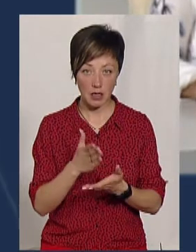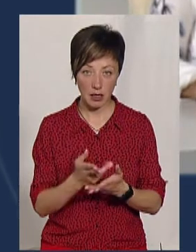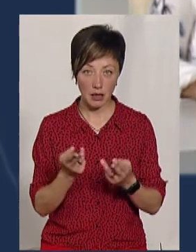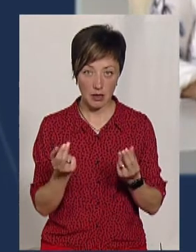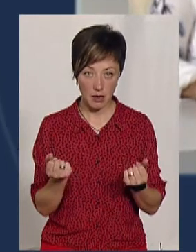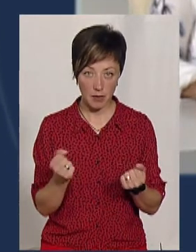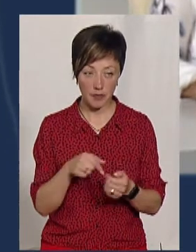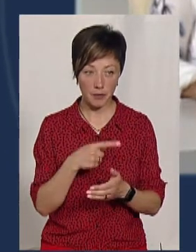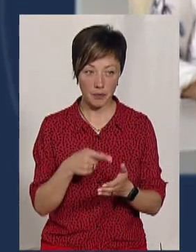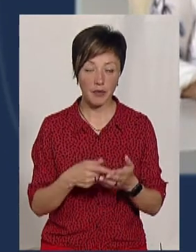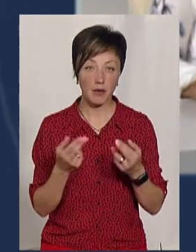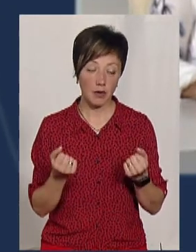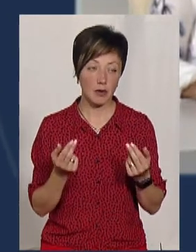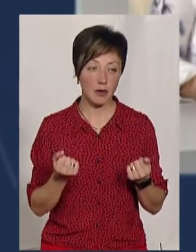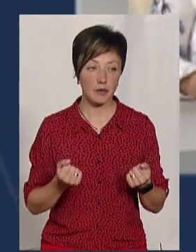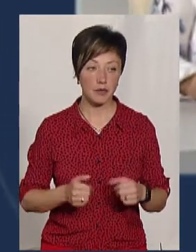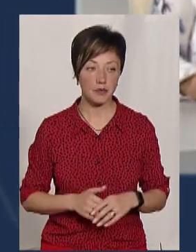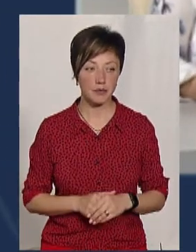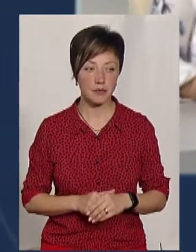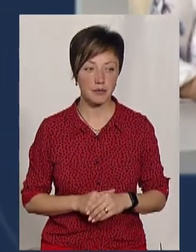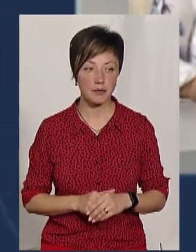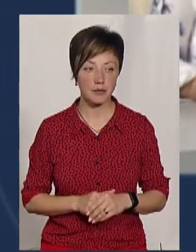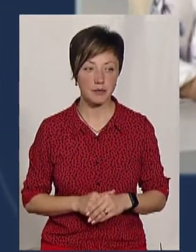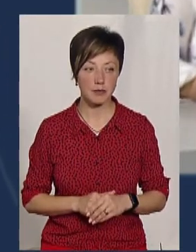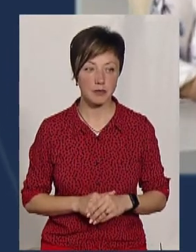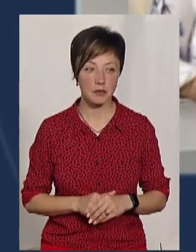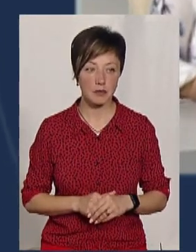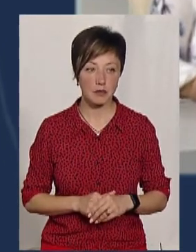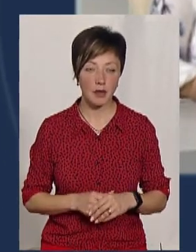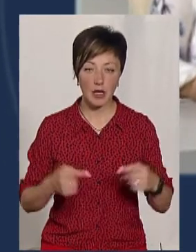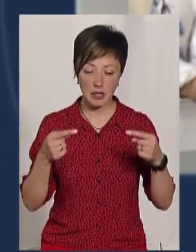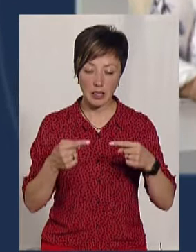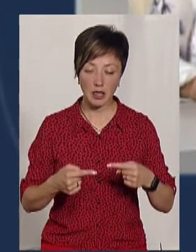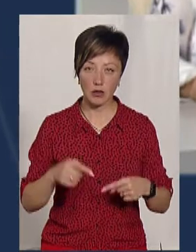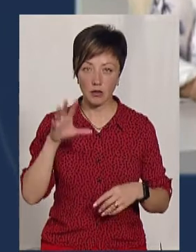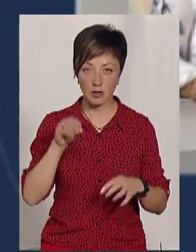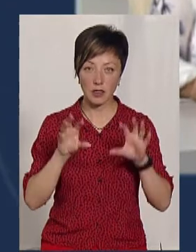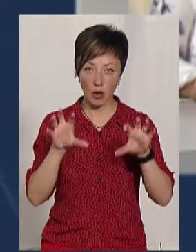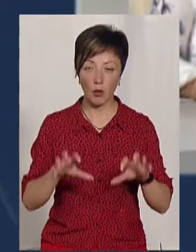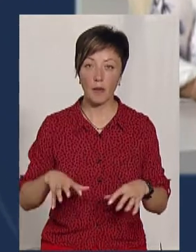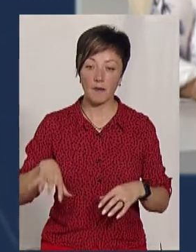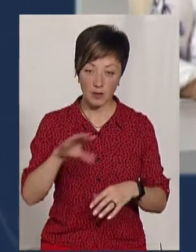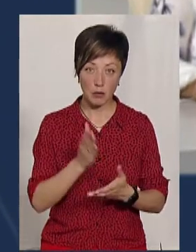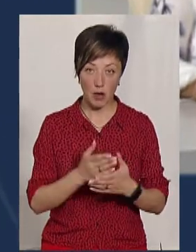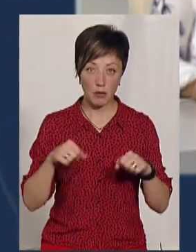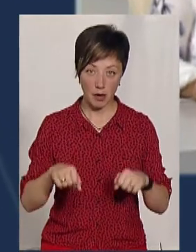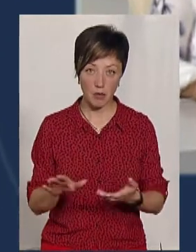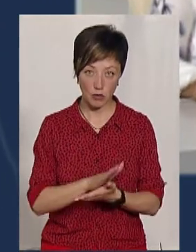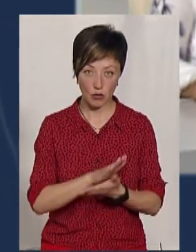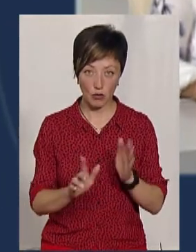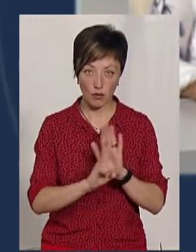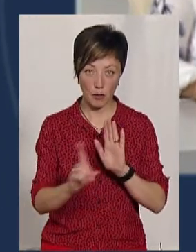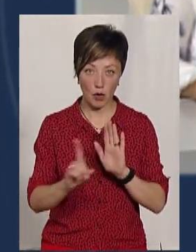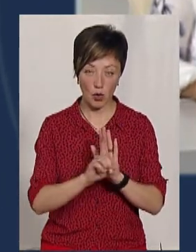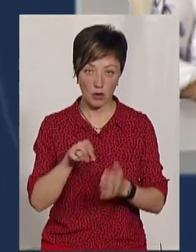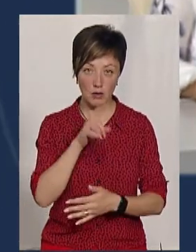так? Так, так. Це згідно законів. І вони всі мають право на пільговий проїзд,